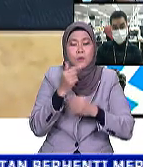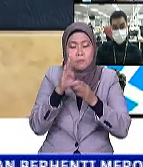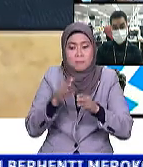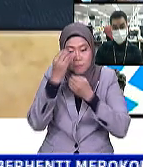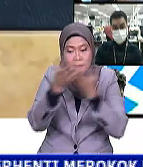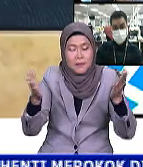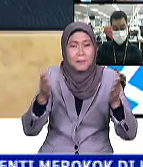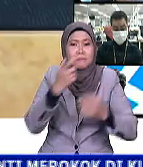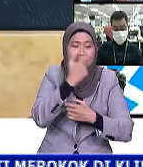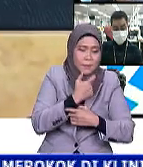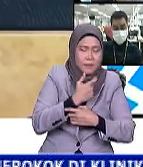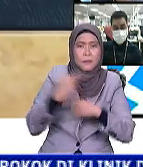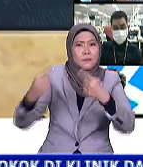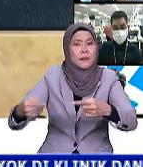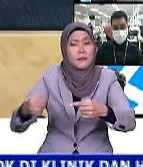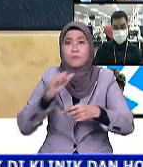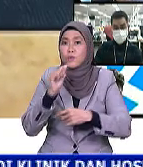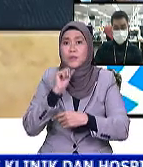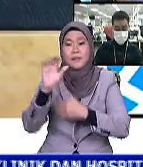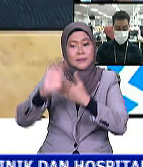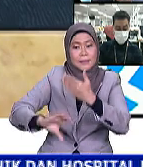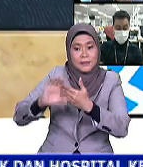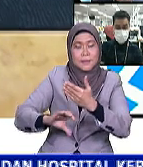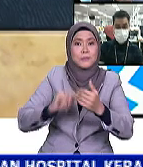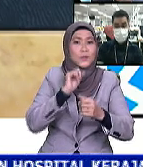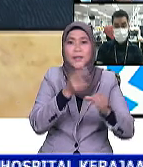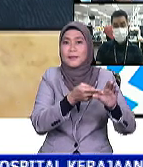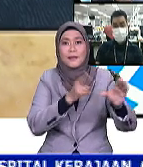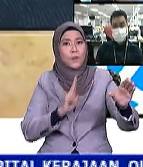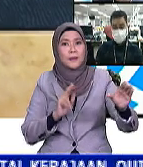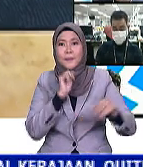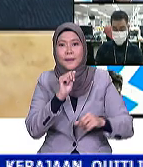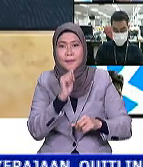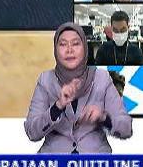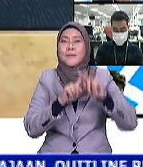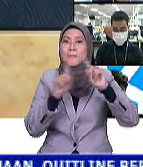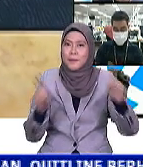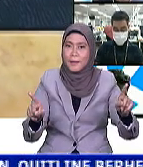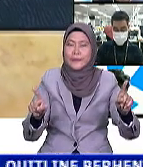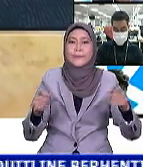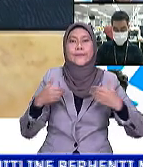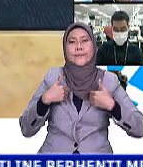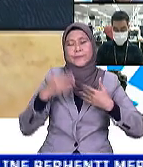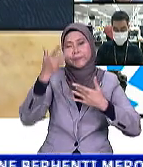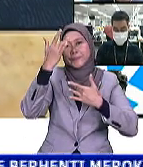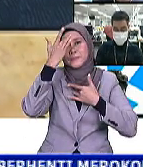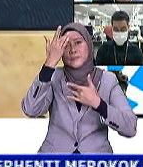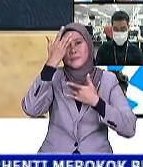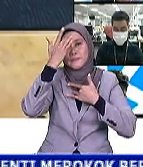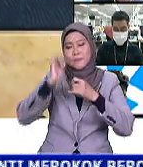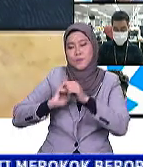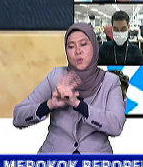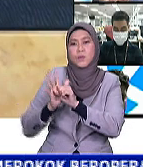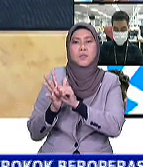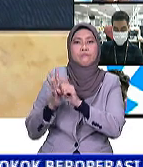kerana tak dapat bertanding. Bukan kerana mereka cedera, bukan kerana mereka terkeluar. Tapi kerana mereka dijangkiti apa nama